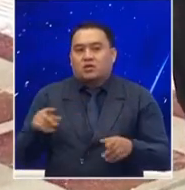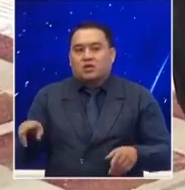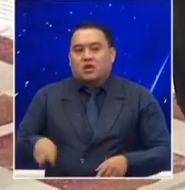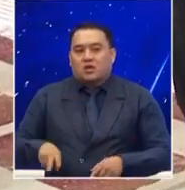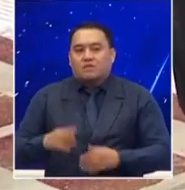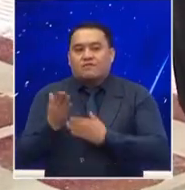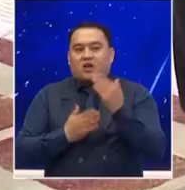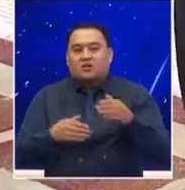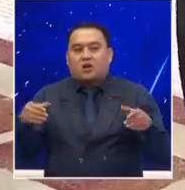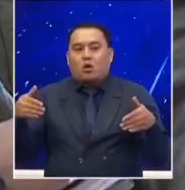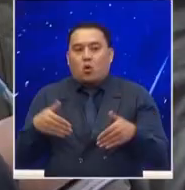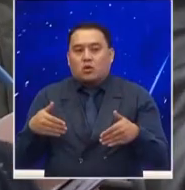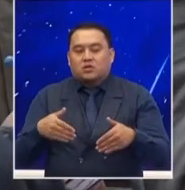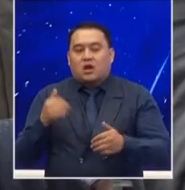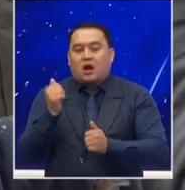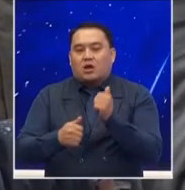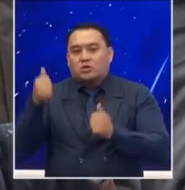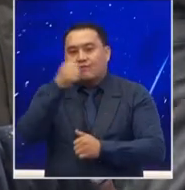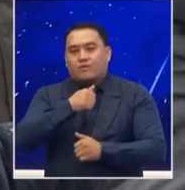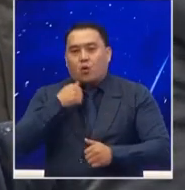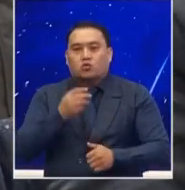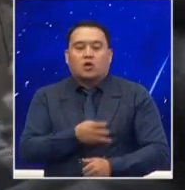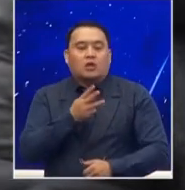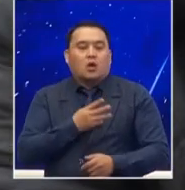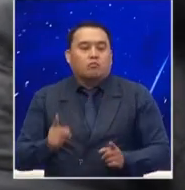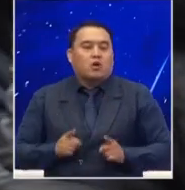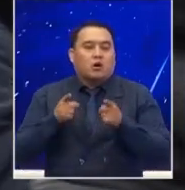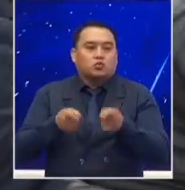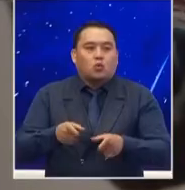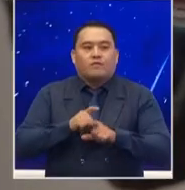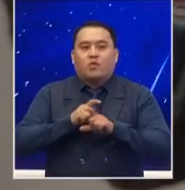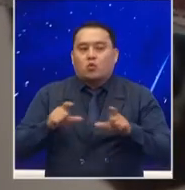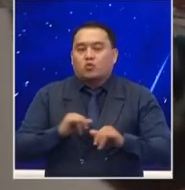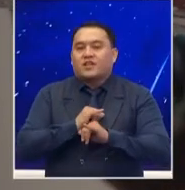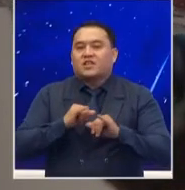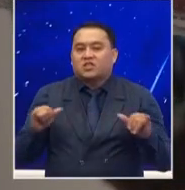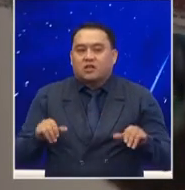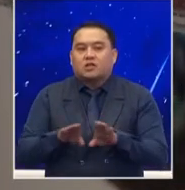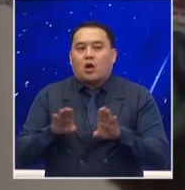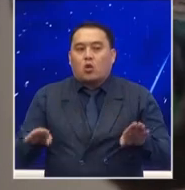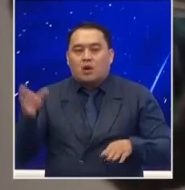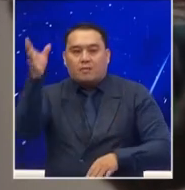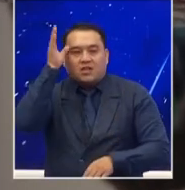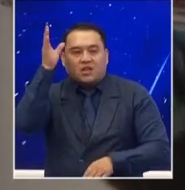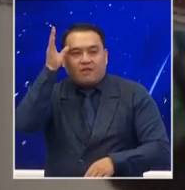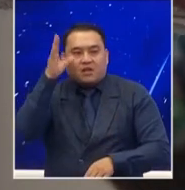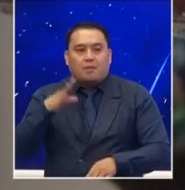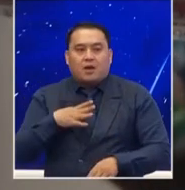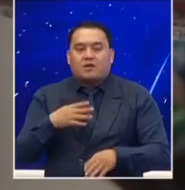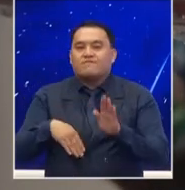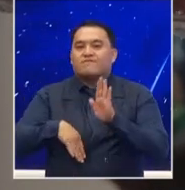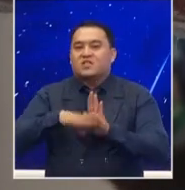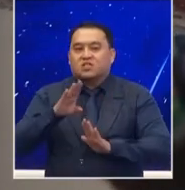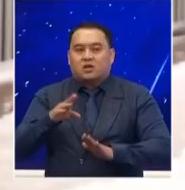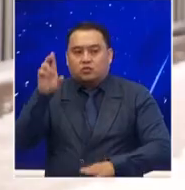Высшего политехнического колледжа, ежегодно количество желающих поступать в учебное заведение растет. Так, уровень образования здесь один из высших